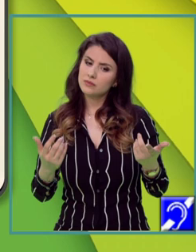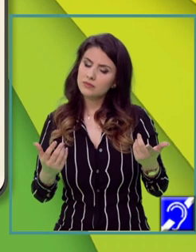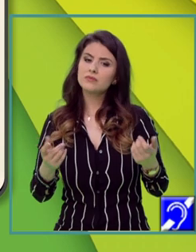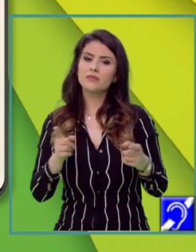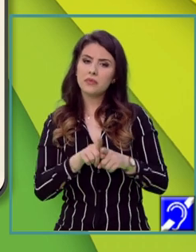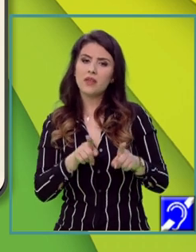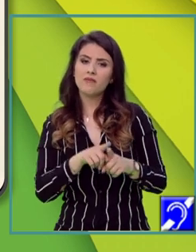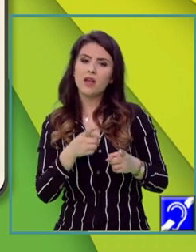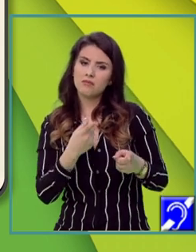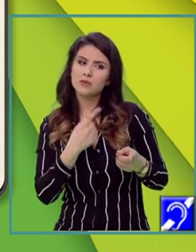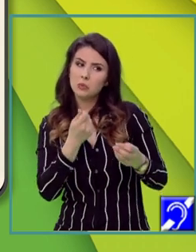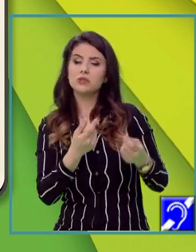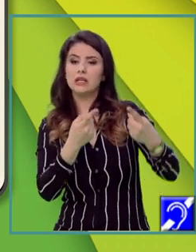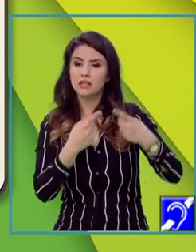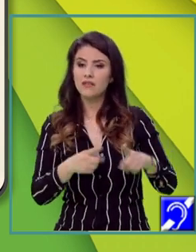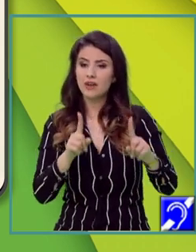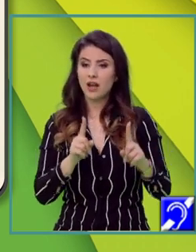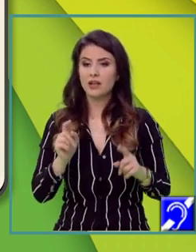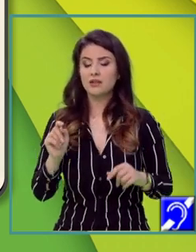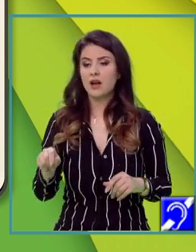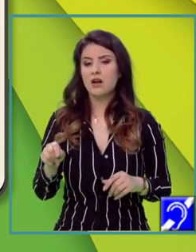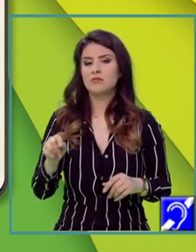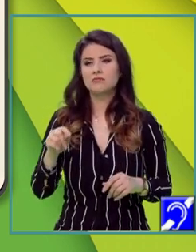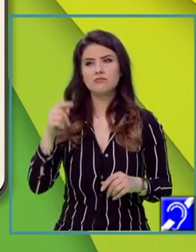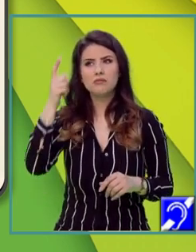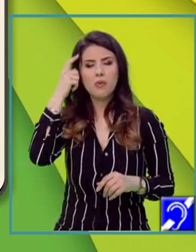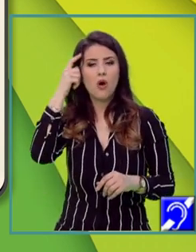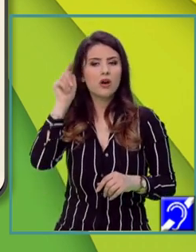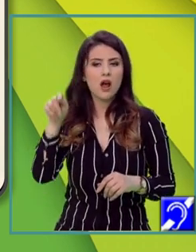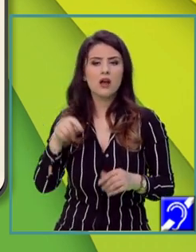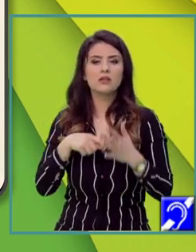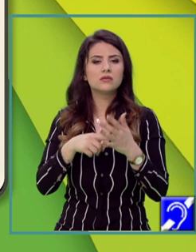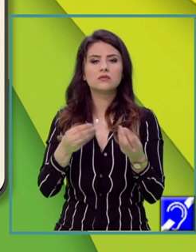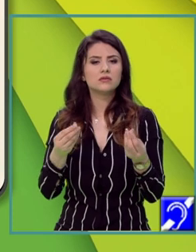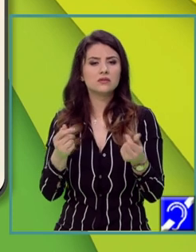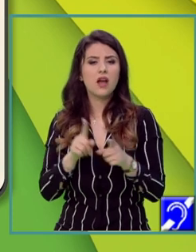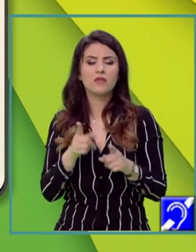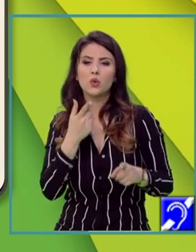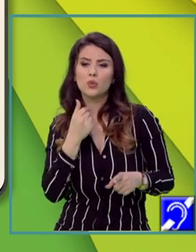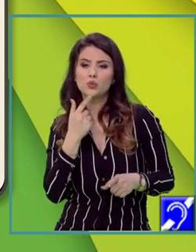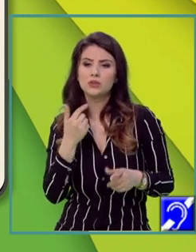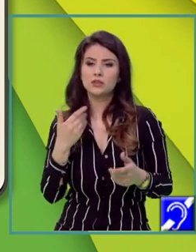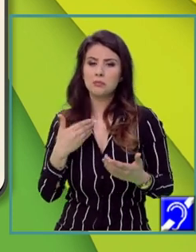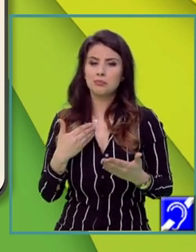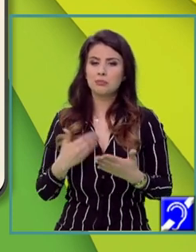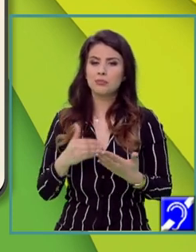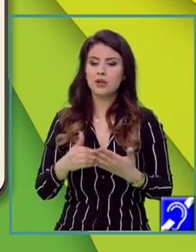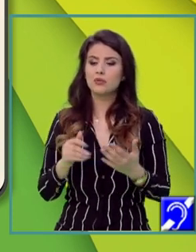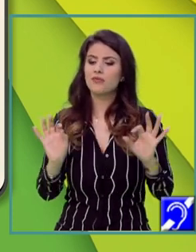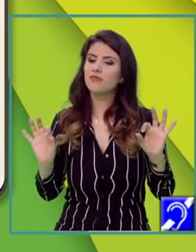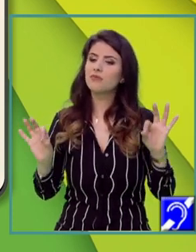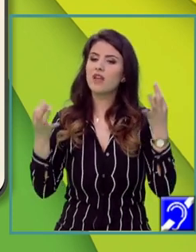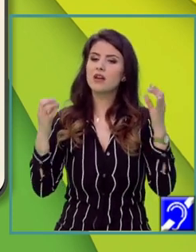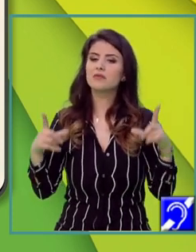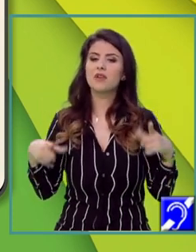personaj pachetul amoral însumează trăsături precum mustul pentru existența mondenă